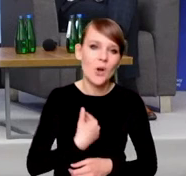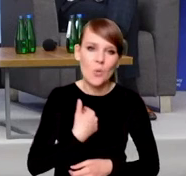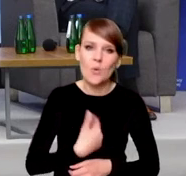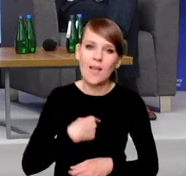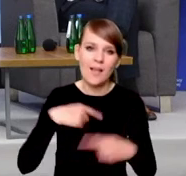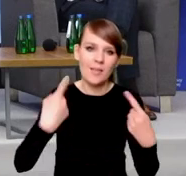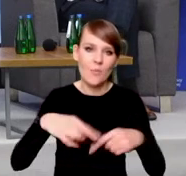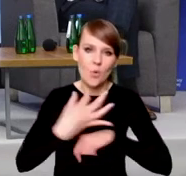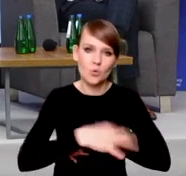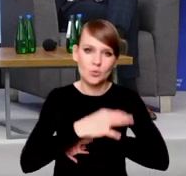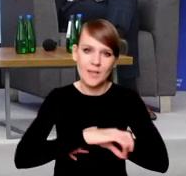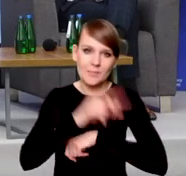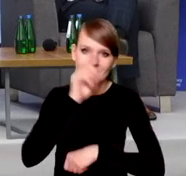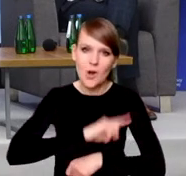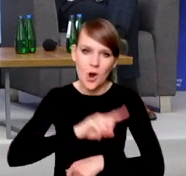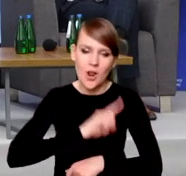psychologii.